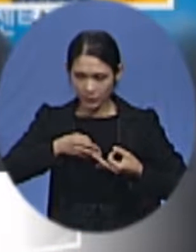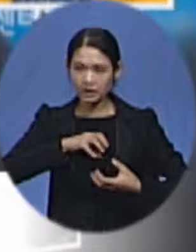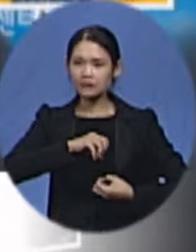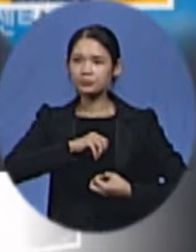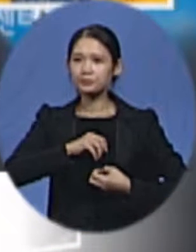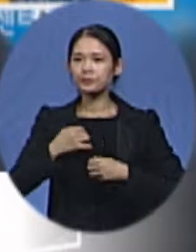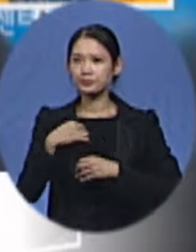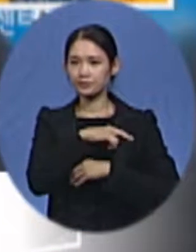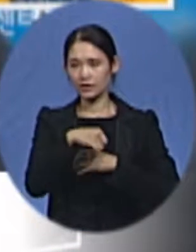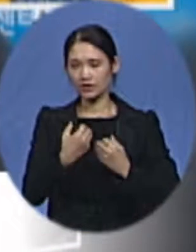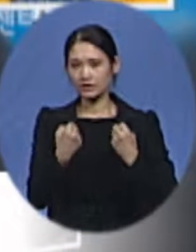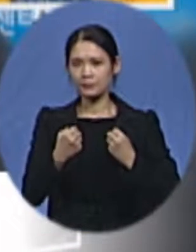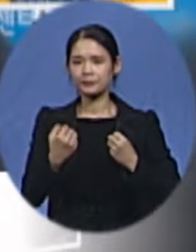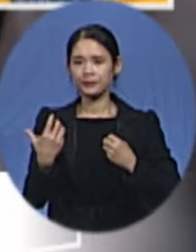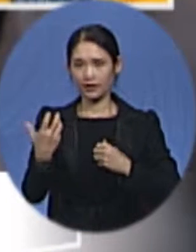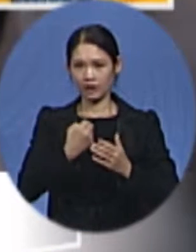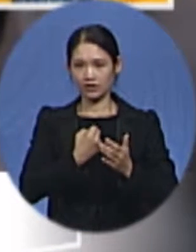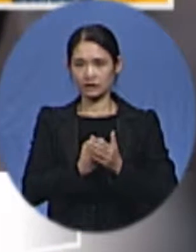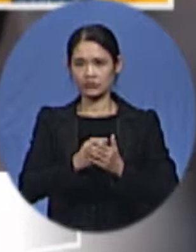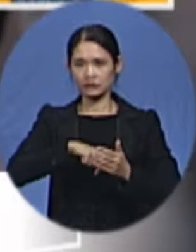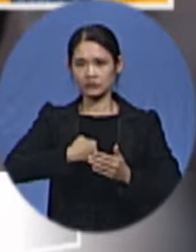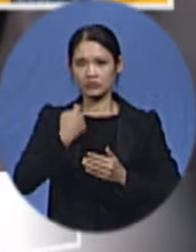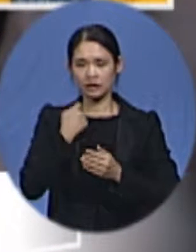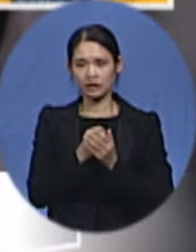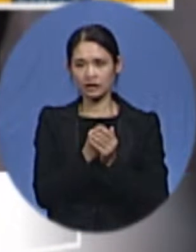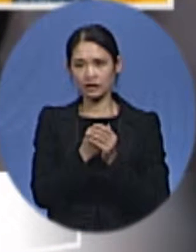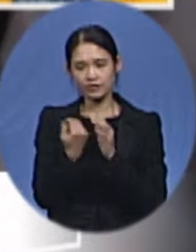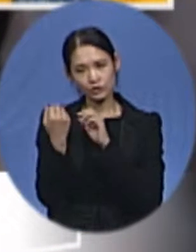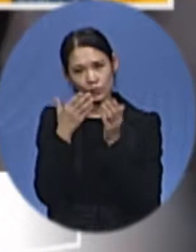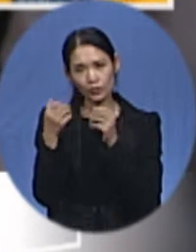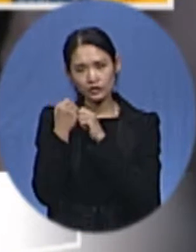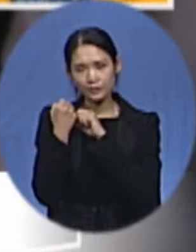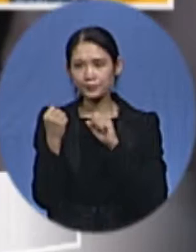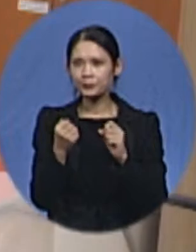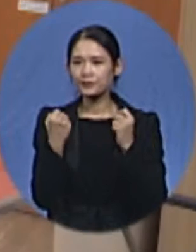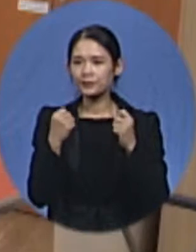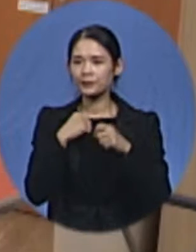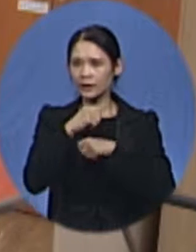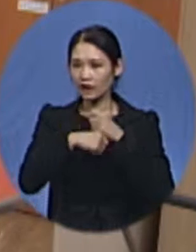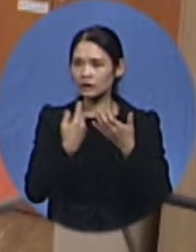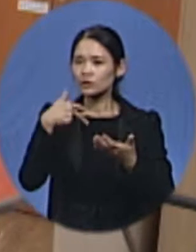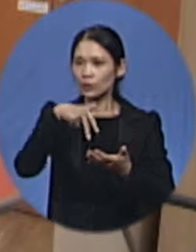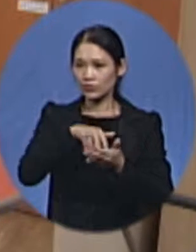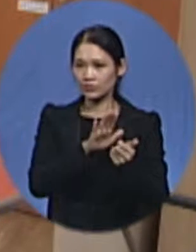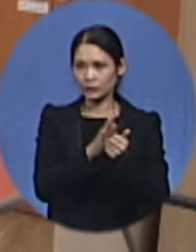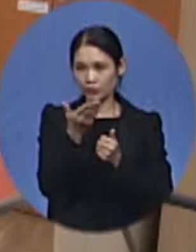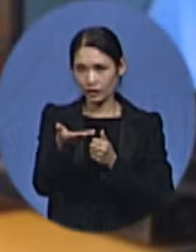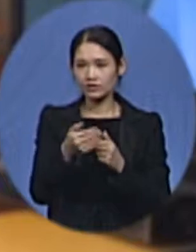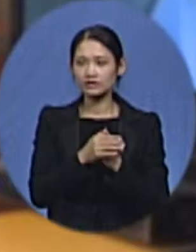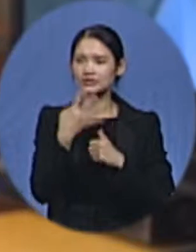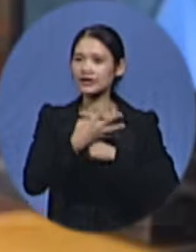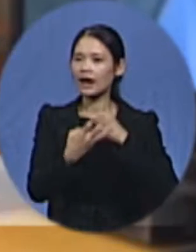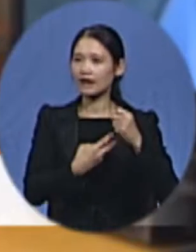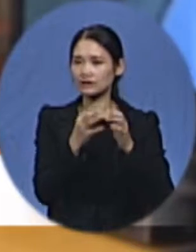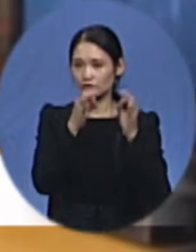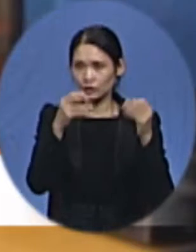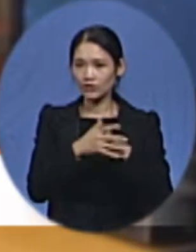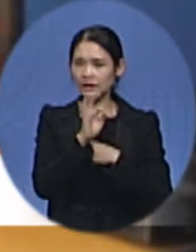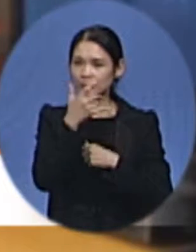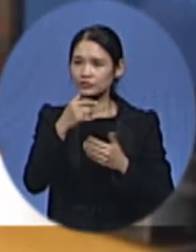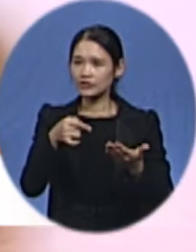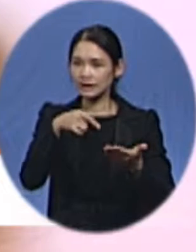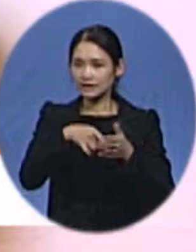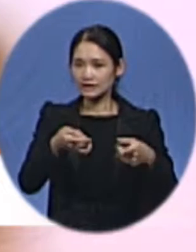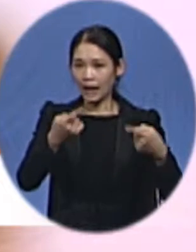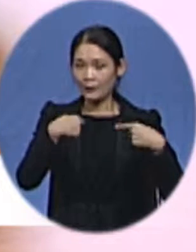힘을 통해서 스스로 이렇게 탈로숙할 수 있는 힘을 키워주는 거거든요. 지난 4년간 경기도 인문학 교육에